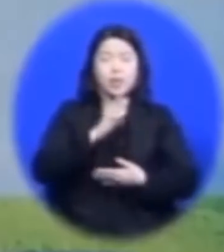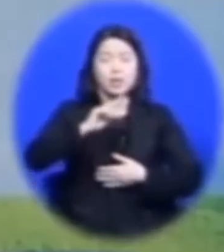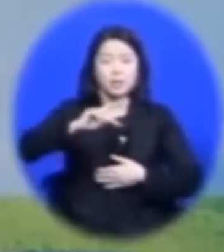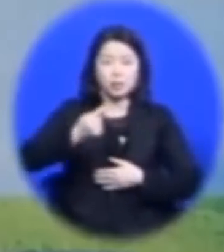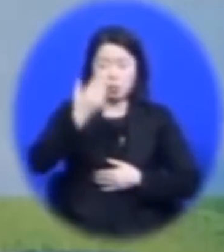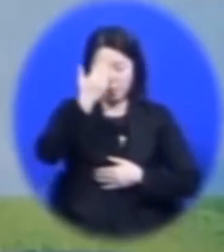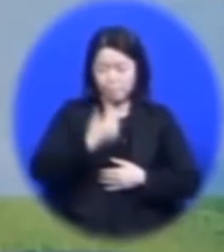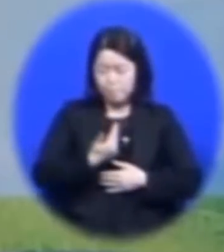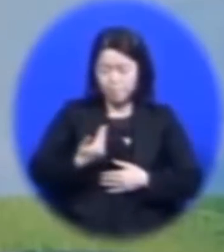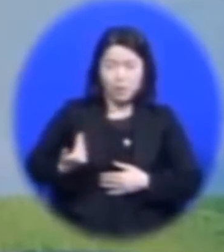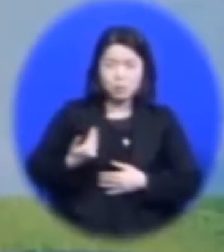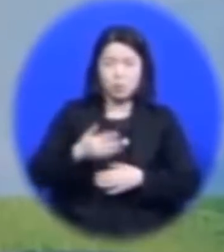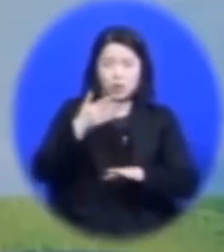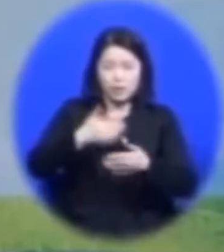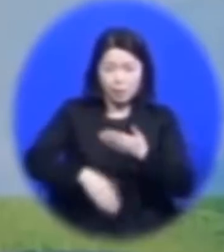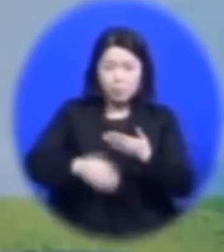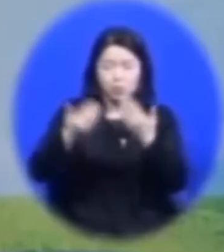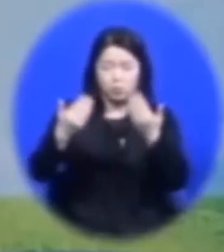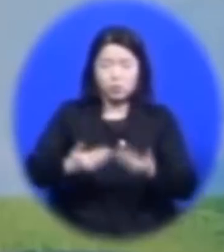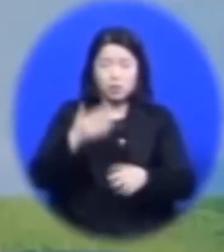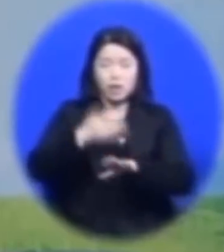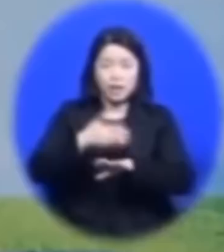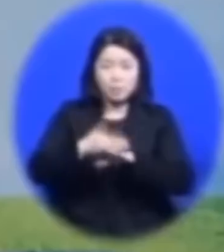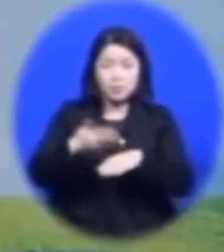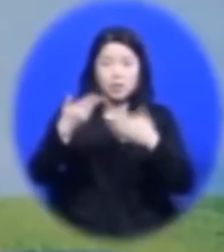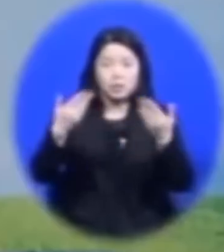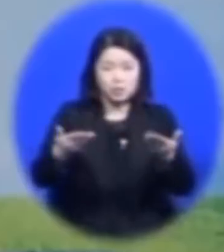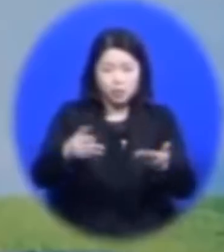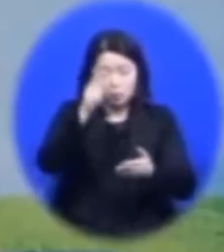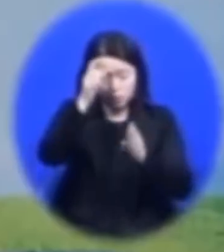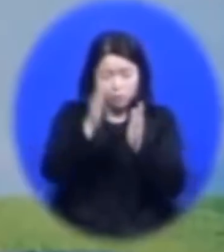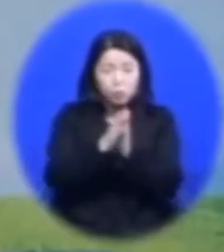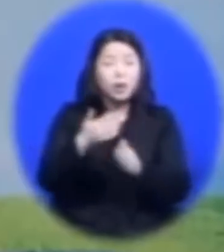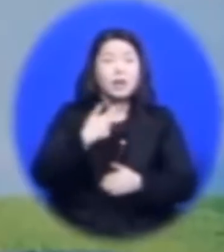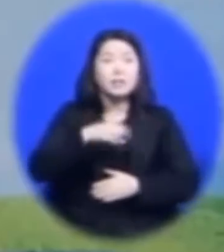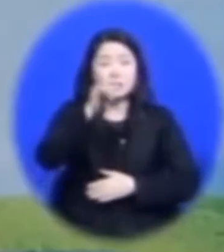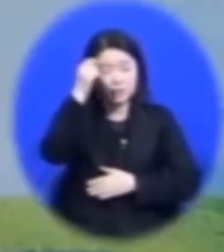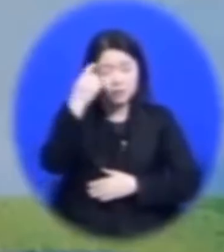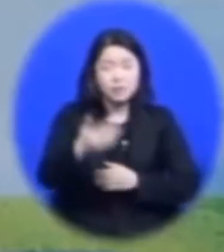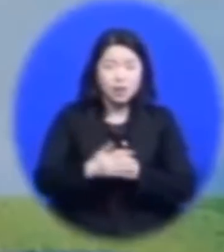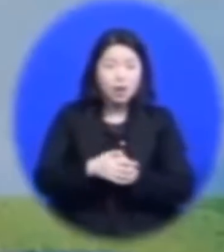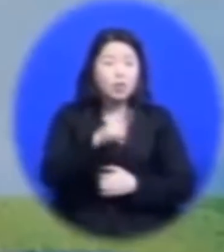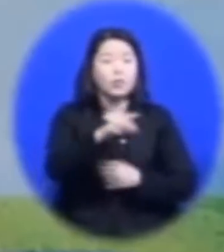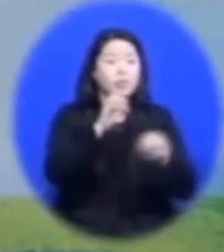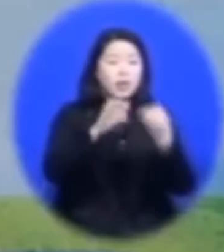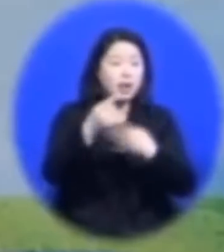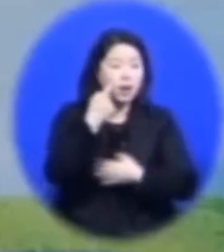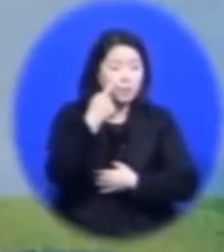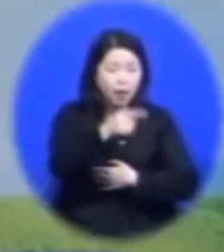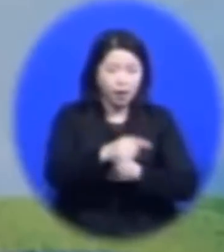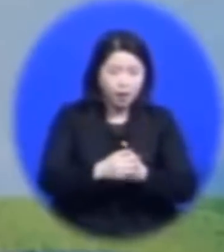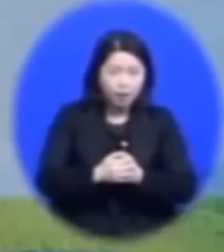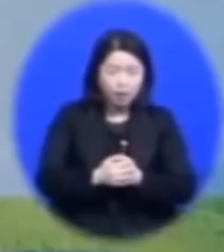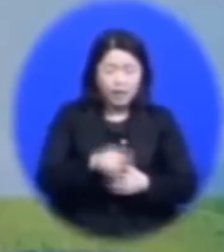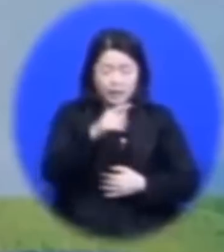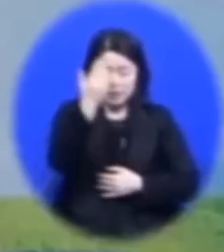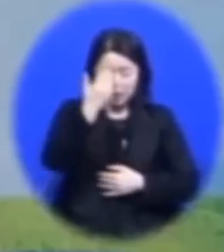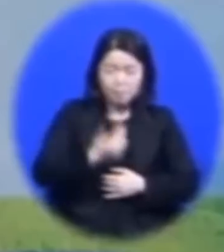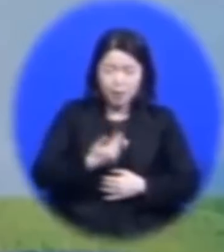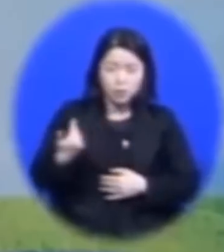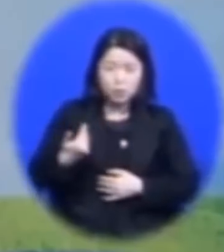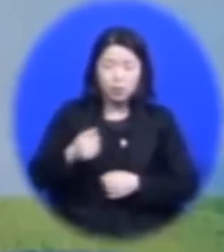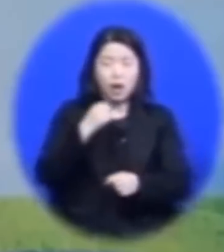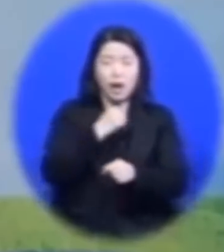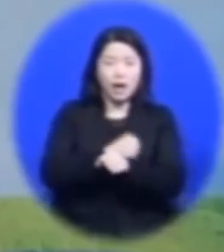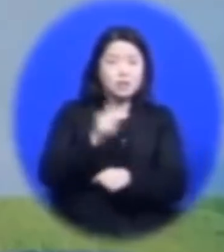반쪽을 남겨주셔서 감사합니다 기도의 반역 내 한번 대답에 봐라 내가 반쪽 이래서 못하는